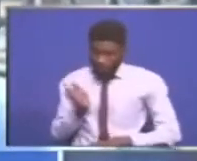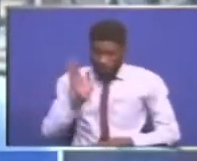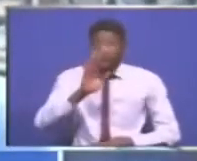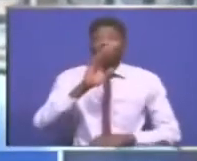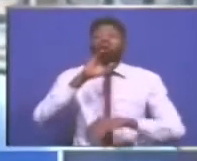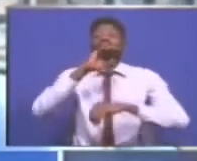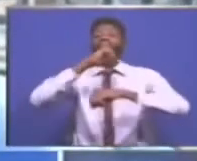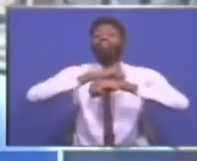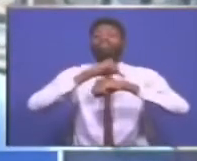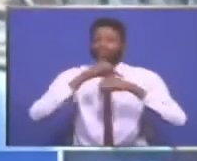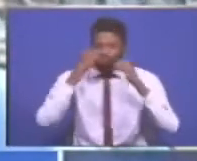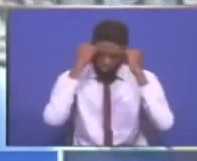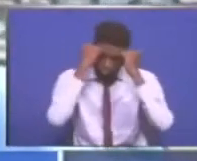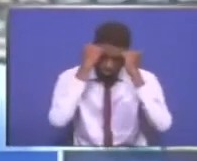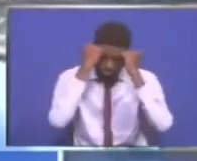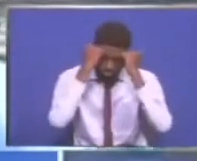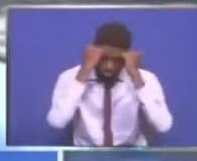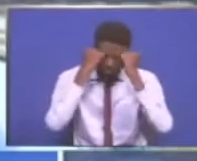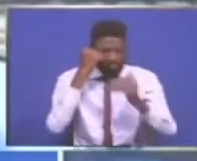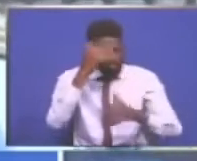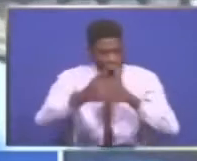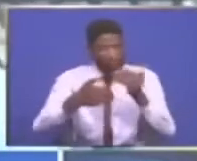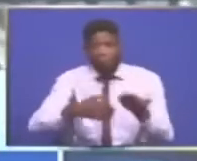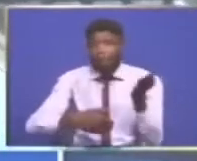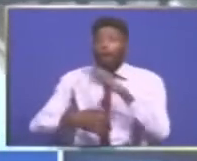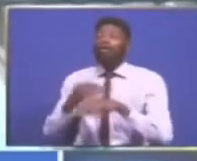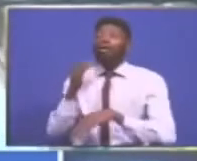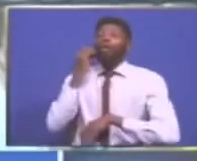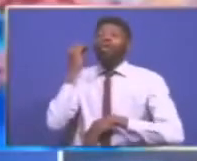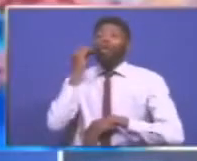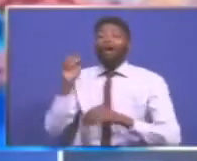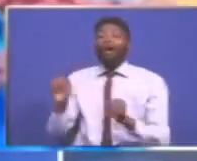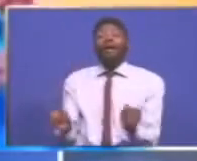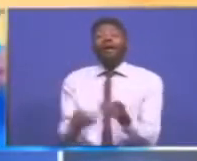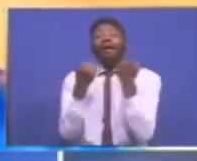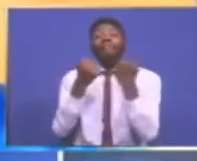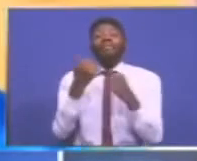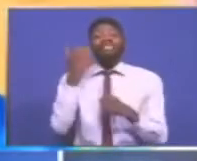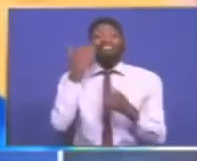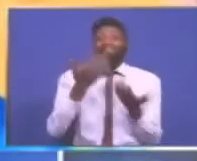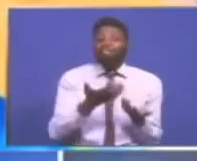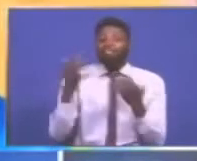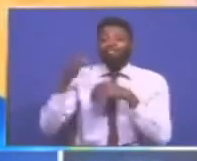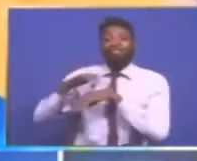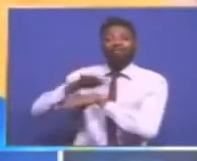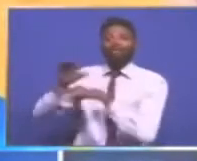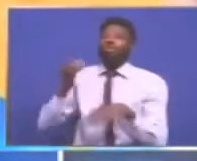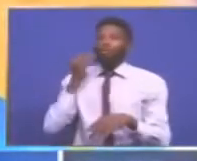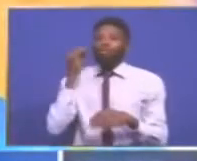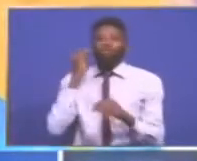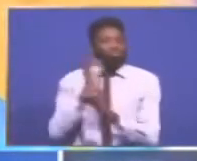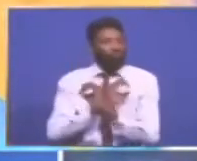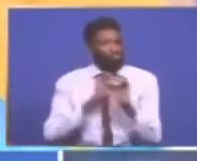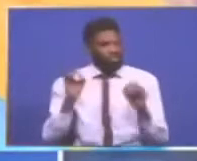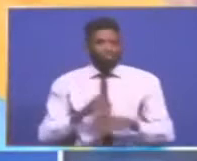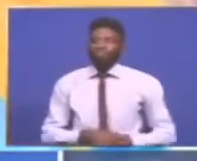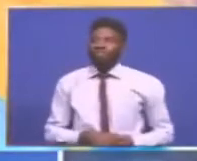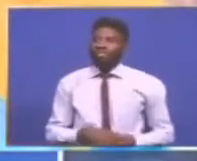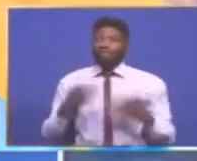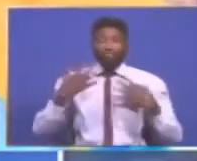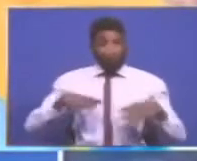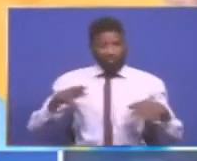na maradhi ambayo wanaweza kwenda kuambukizana kule nyumbani. Mito hiyo imejiri huku nchi ikinakili visa